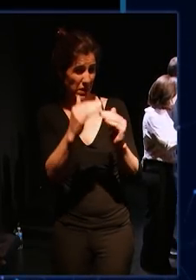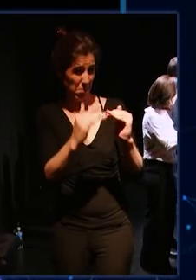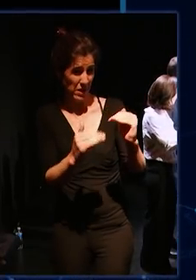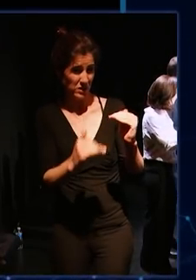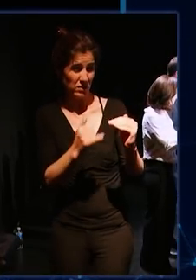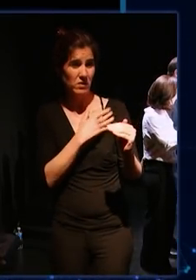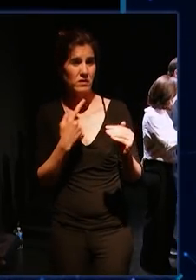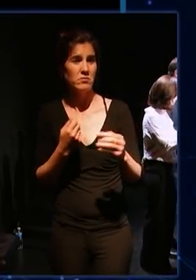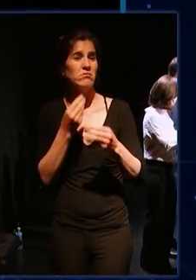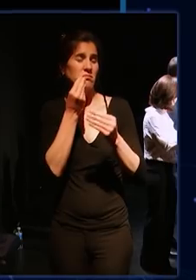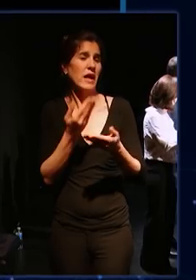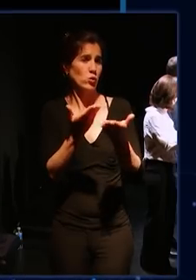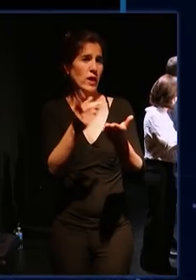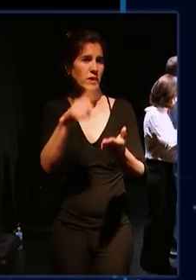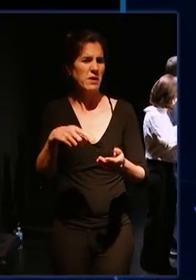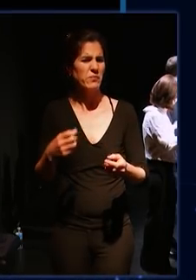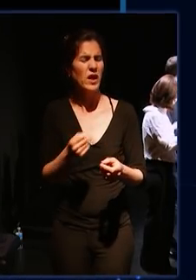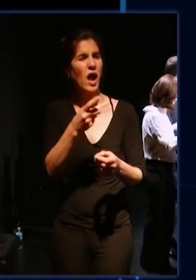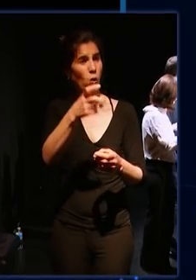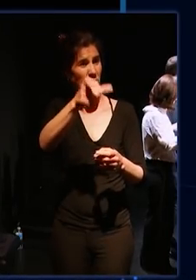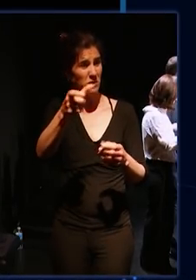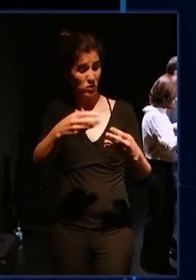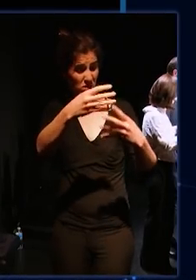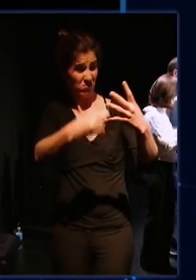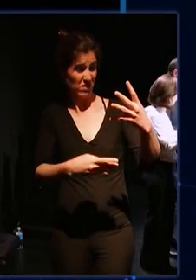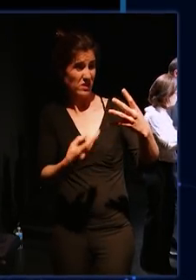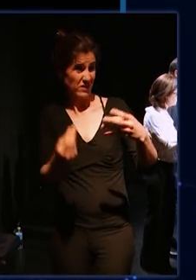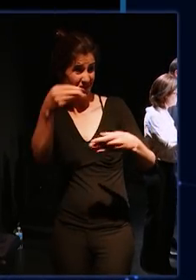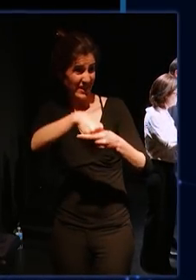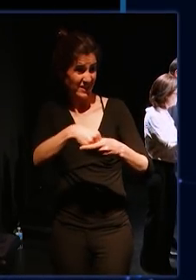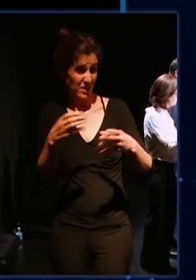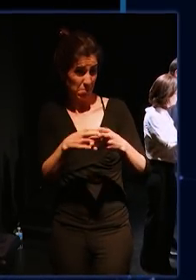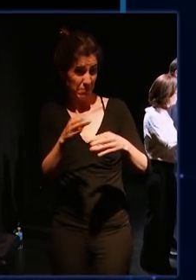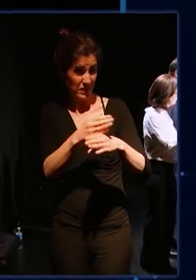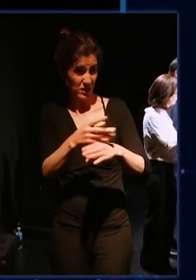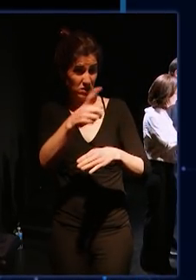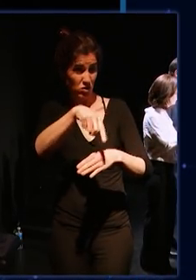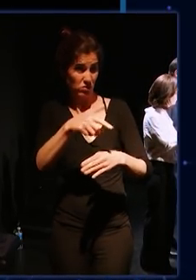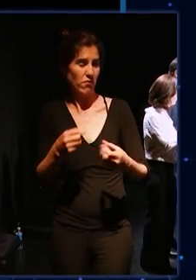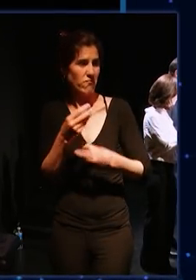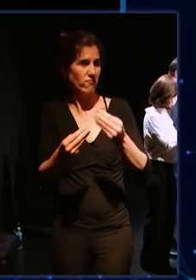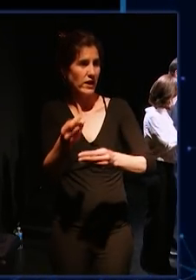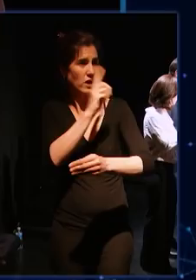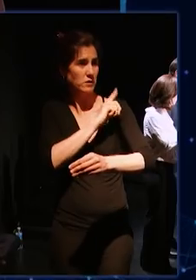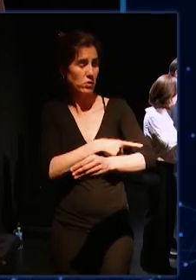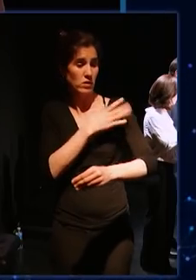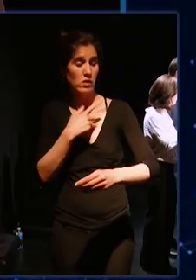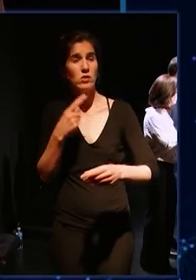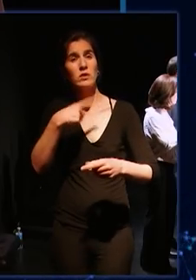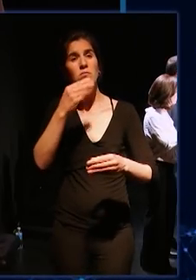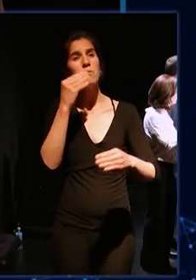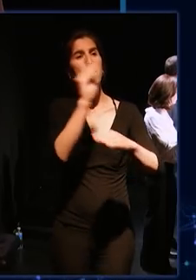partit, encara que no estigui a les llistes, que practica esport aquí, és el manteniment de les instal·lacions esportives, augmentar la partida